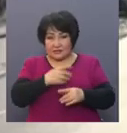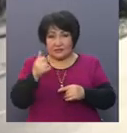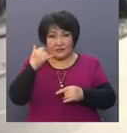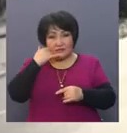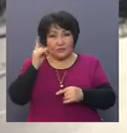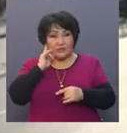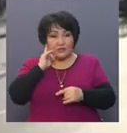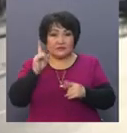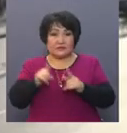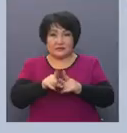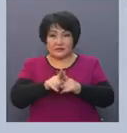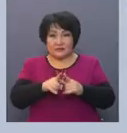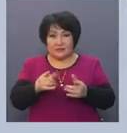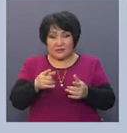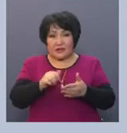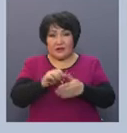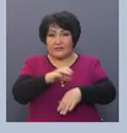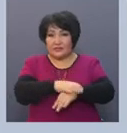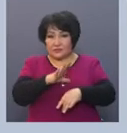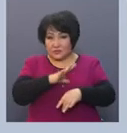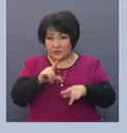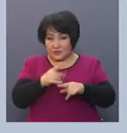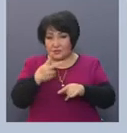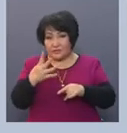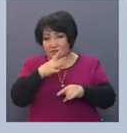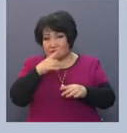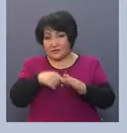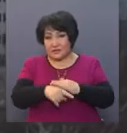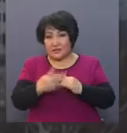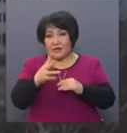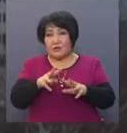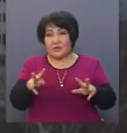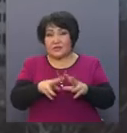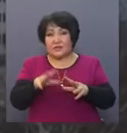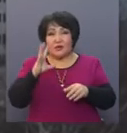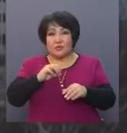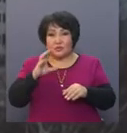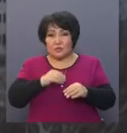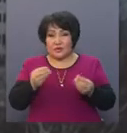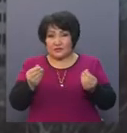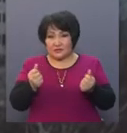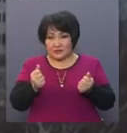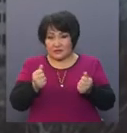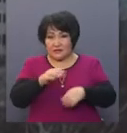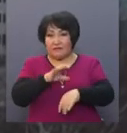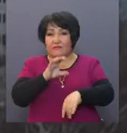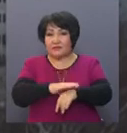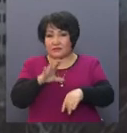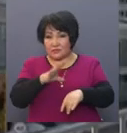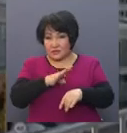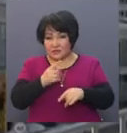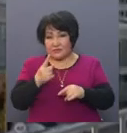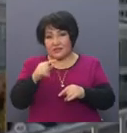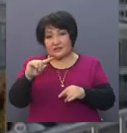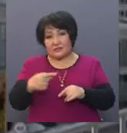асырады. Айта кетер жайт, 25 жыл көлемінде 2 миллионнан астам ұрлық-қарлық фактілері тіркелсе, оның 1,5 миллионы ашылмаған.